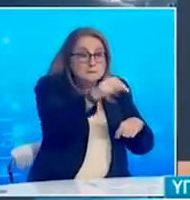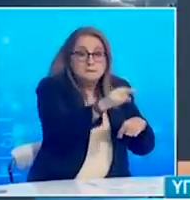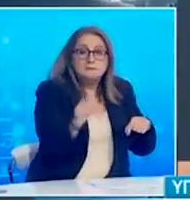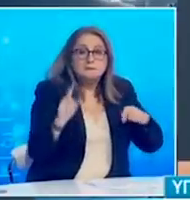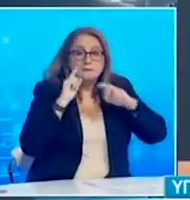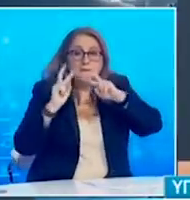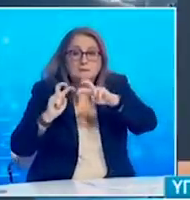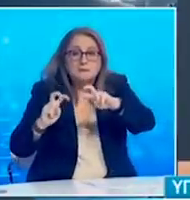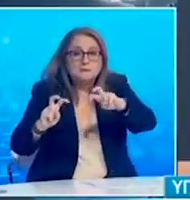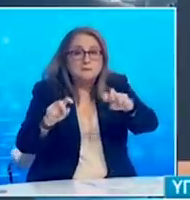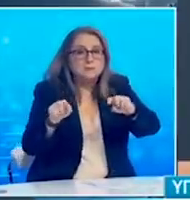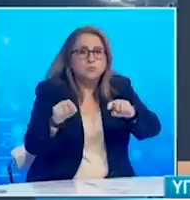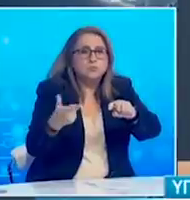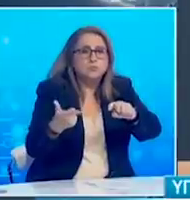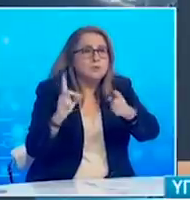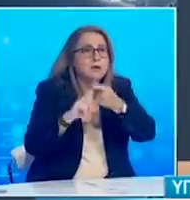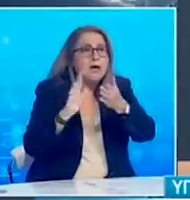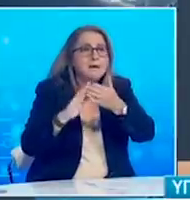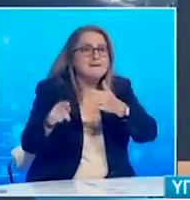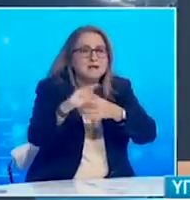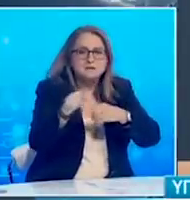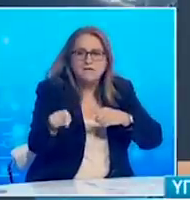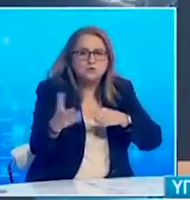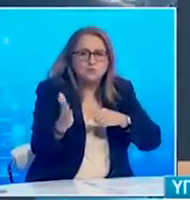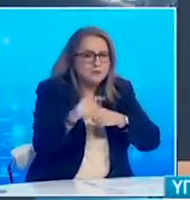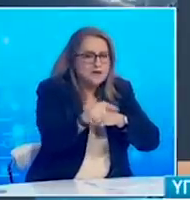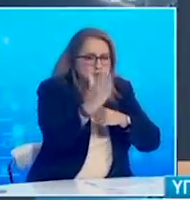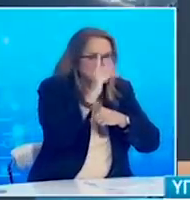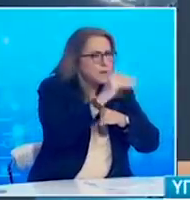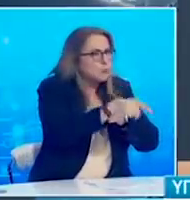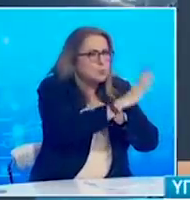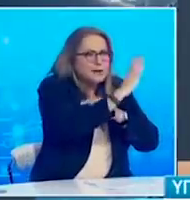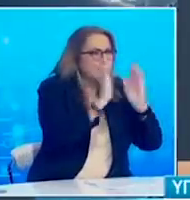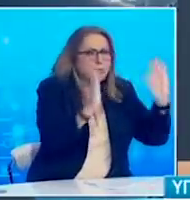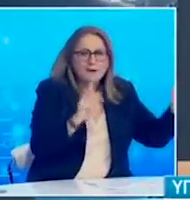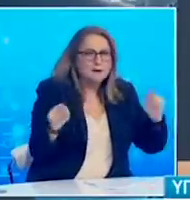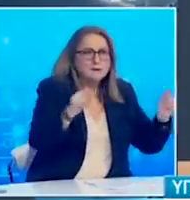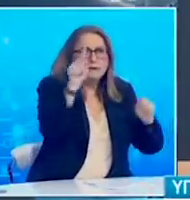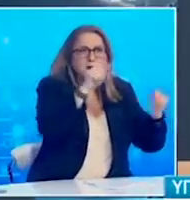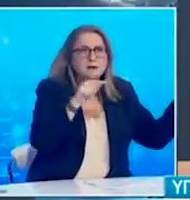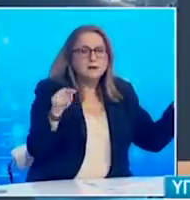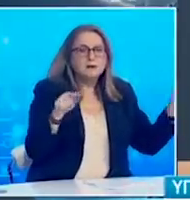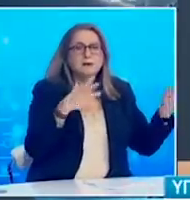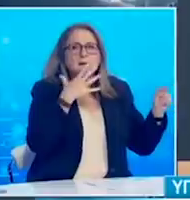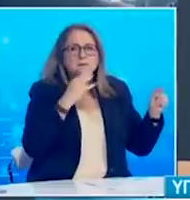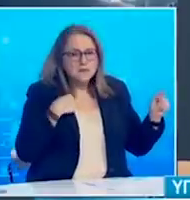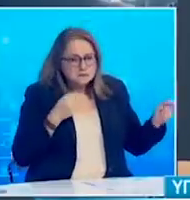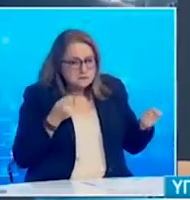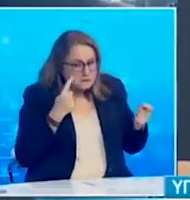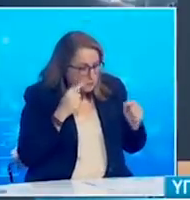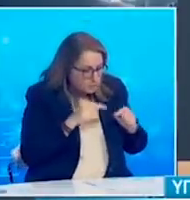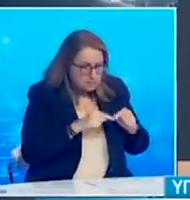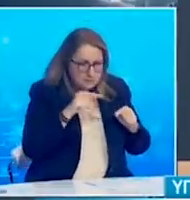και μετακινήσεις από δήμο σε δήμο ή από νομό σε νομό αυτών των περιοχών, είναι η βάση των κριτηρίων